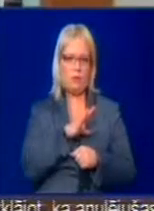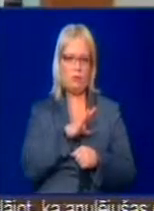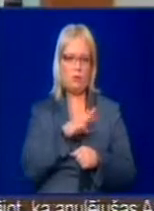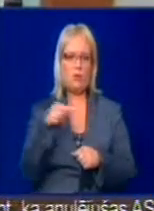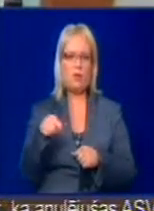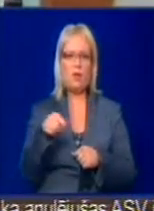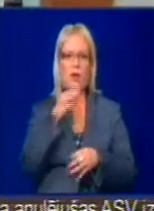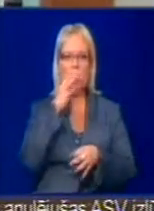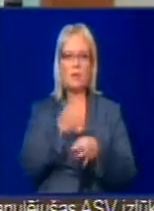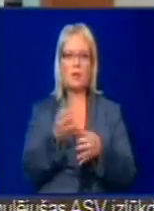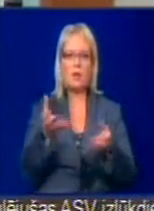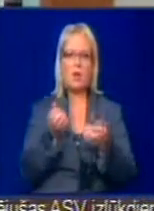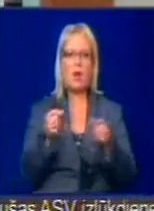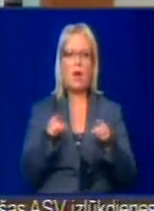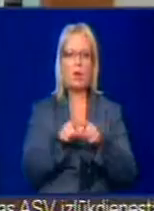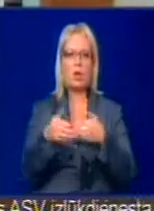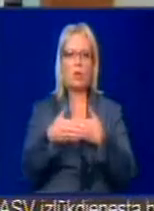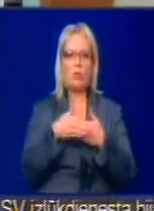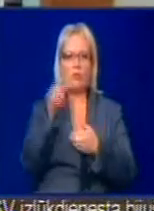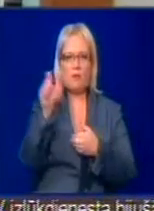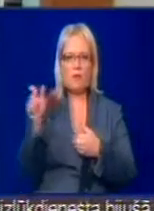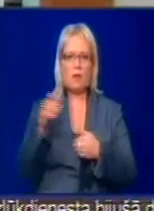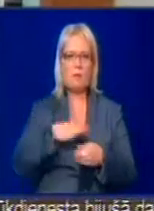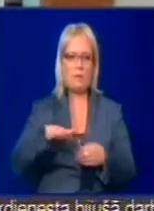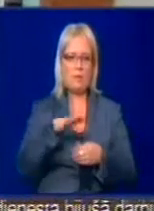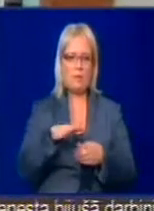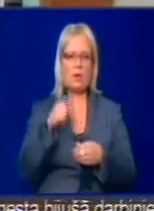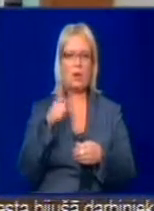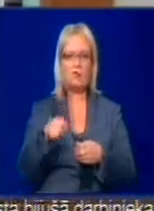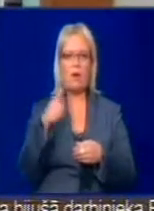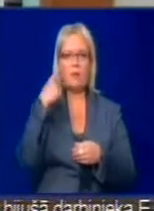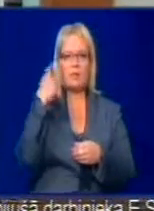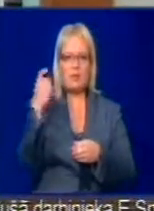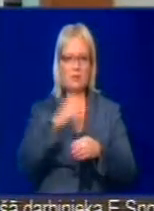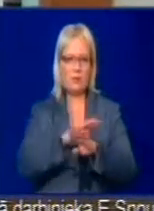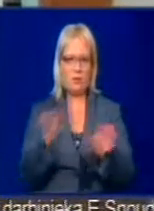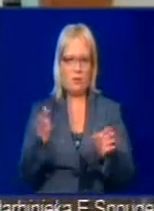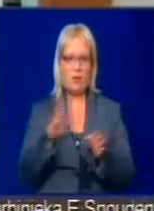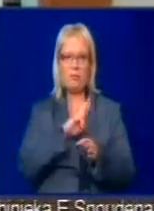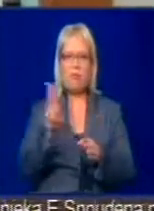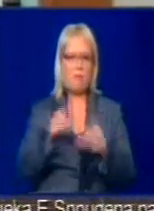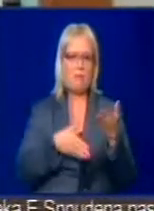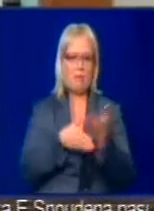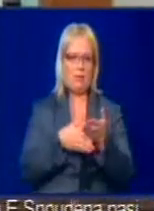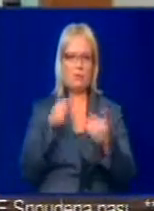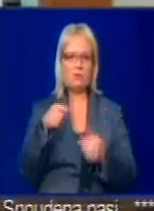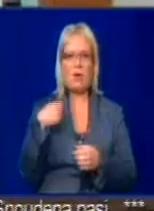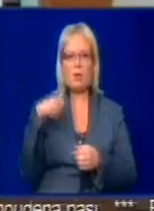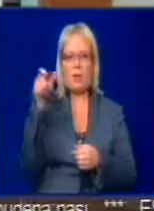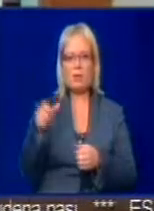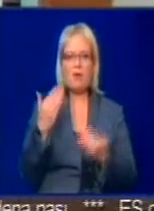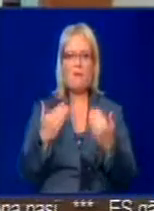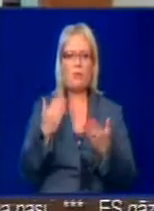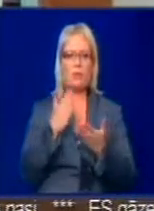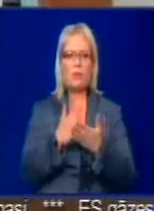brīdī, es domāju, atbildība jāuzņemās arī ir tuviniekiem ģimenei, ja, kas šo neziņoja, nepalīdzēja šai meitenei varbūt